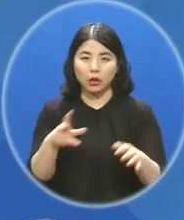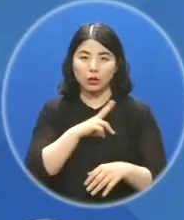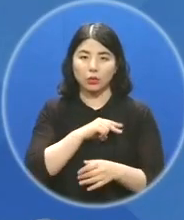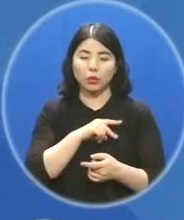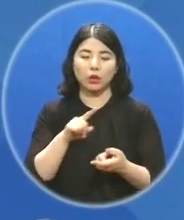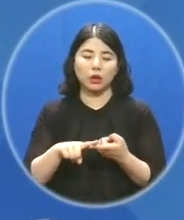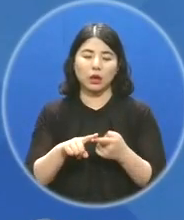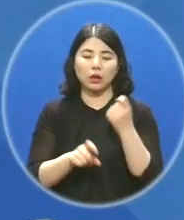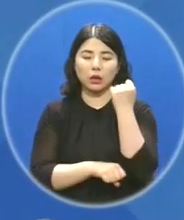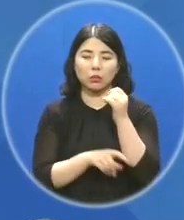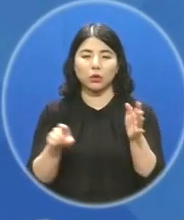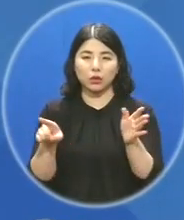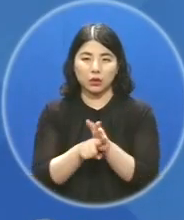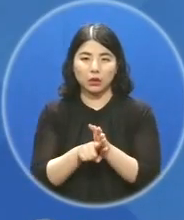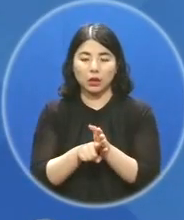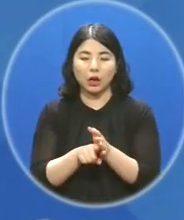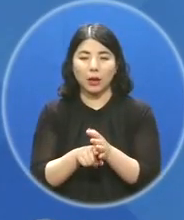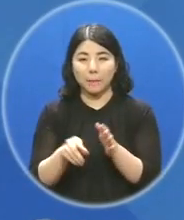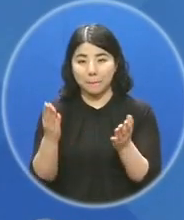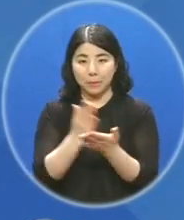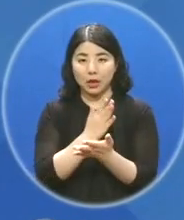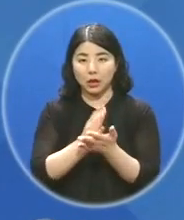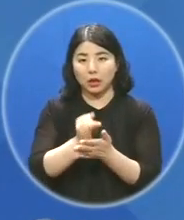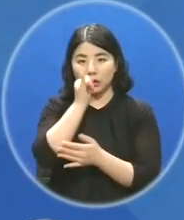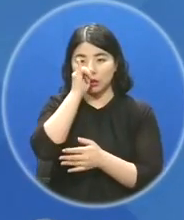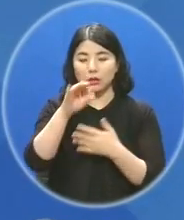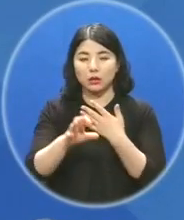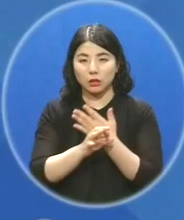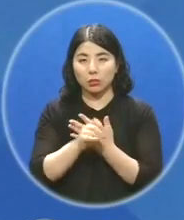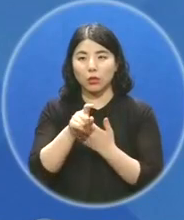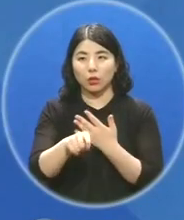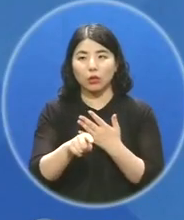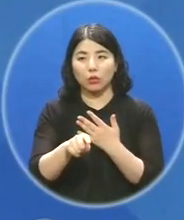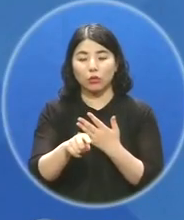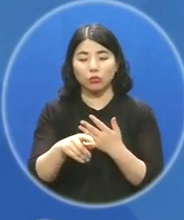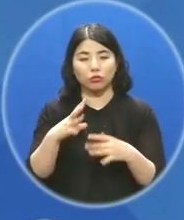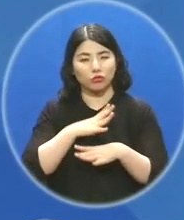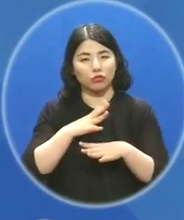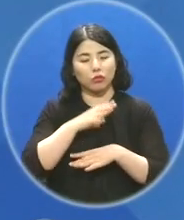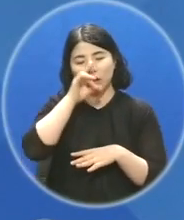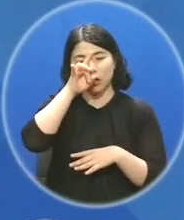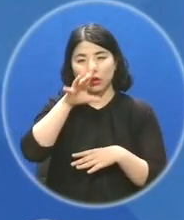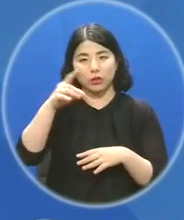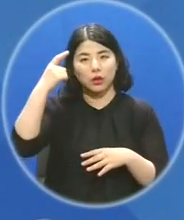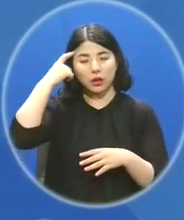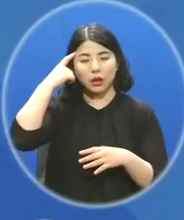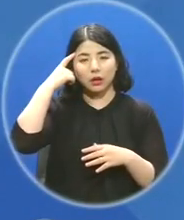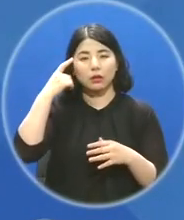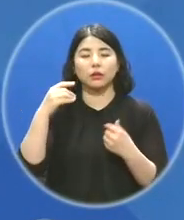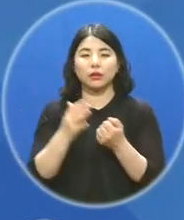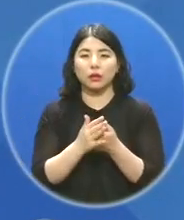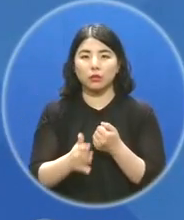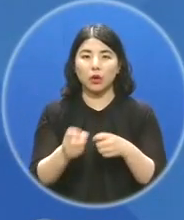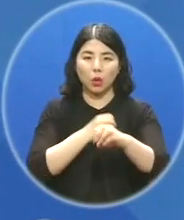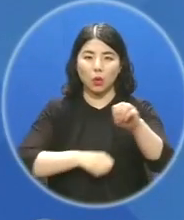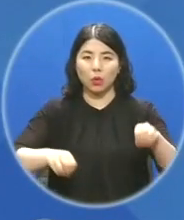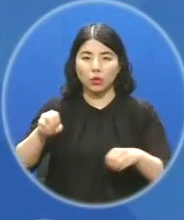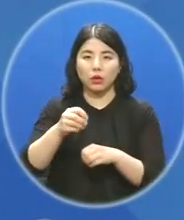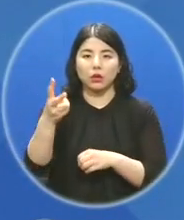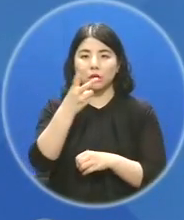기본적인 신뢰와 양식에 대한 판단이 있으면 오히려 그것을 두려워해서는 안 된다고 생각합니다. 그러니까 저는 오히려